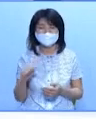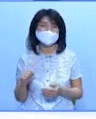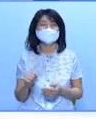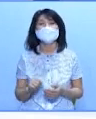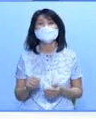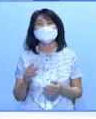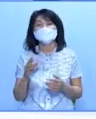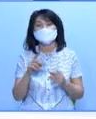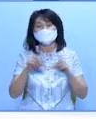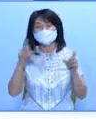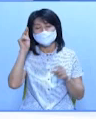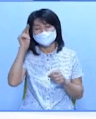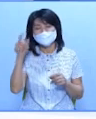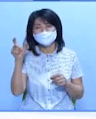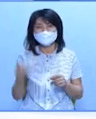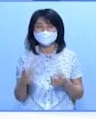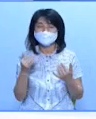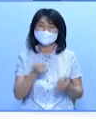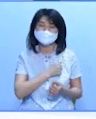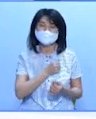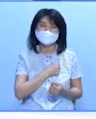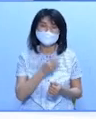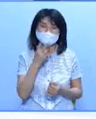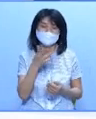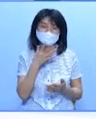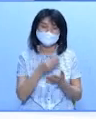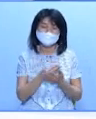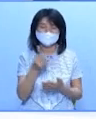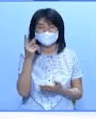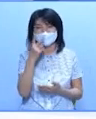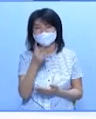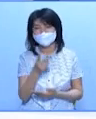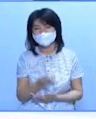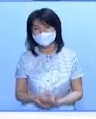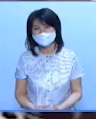героев в моменты боев, отважных солдат, и у каждого на это свое видение.